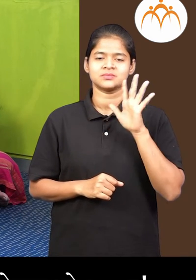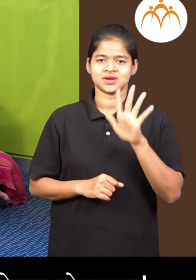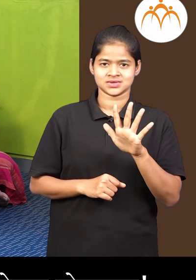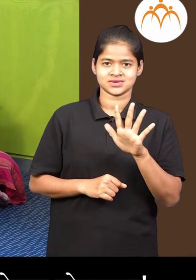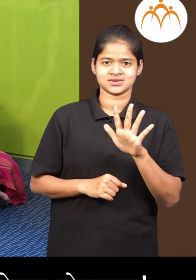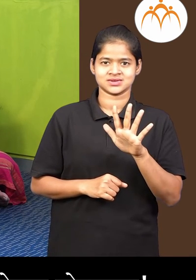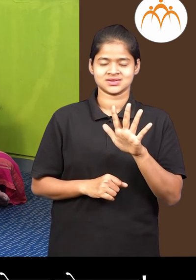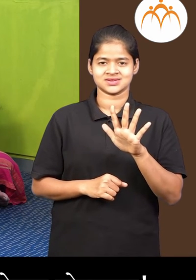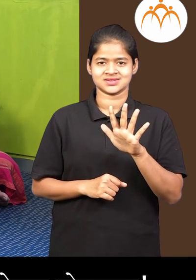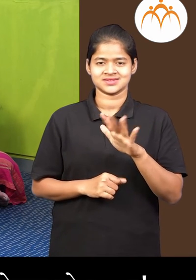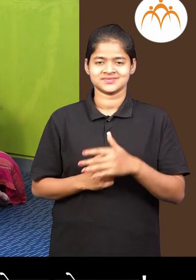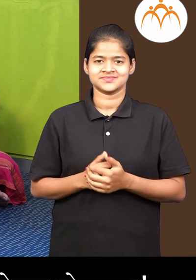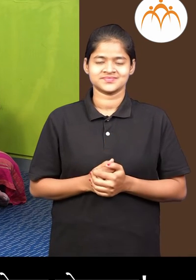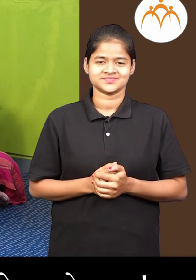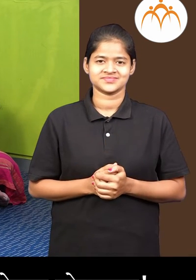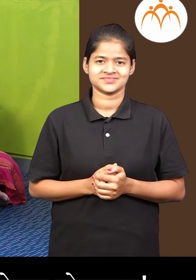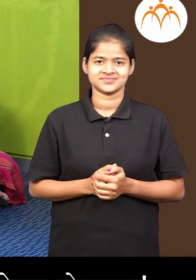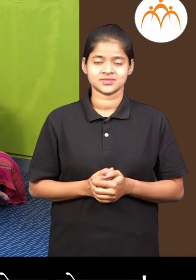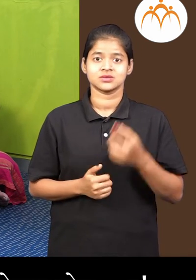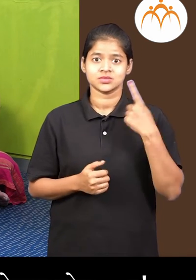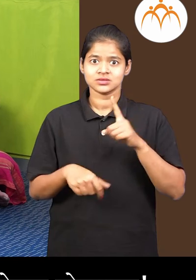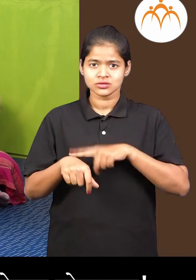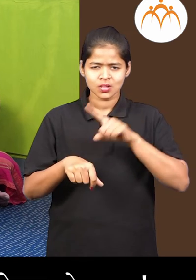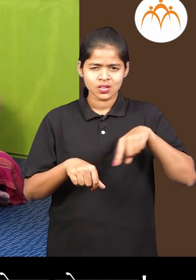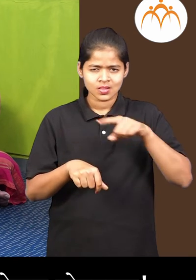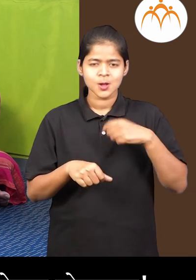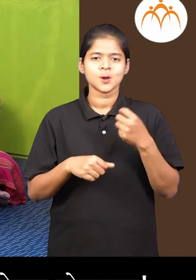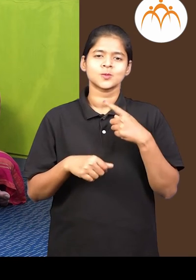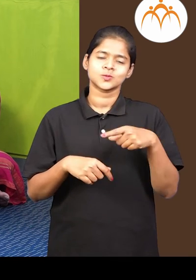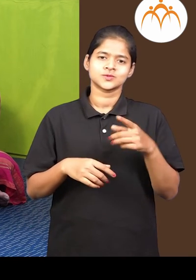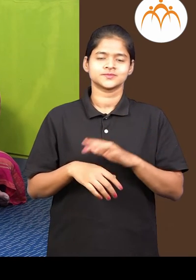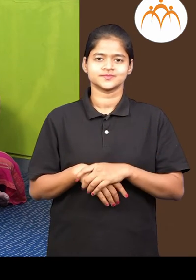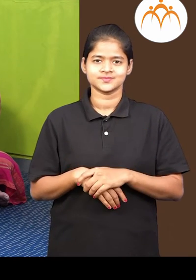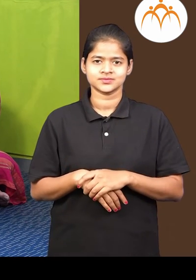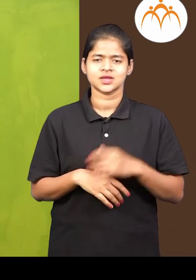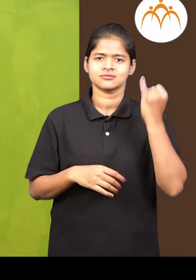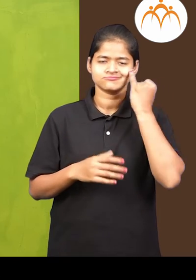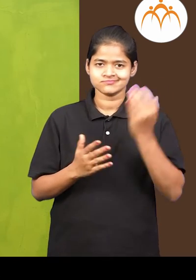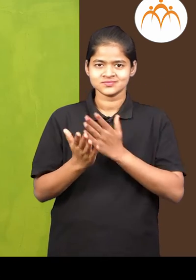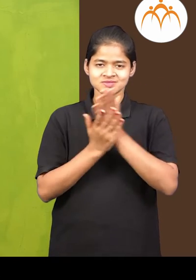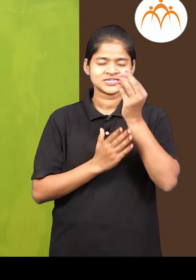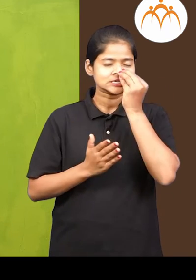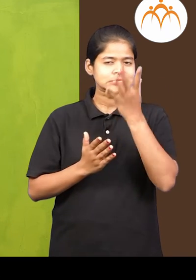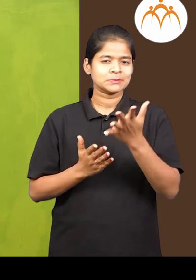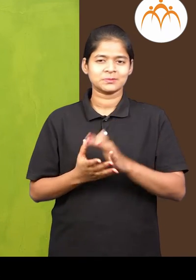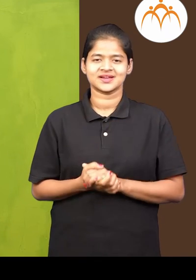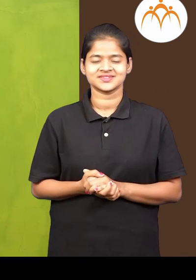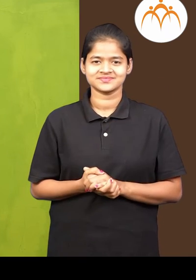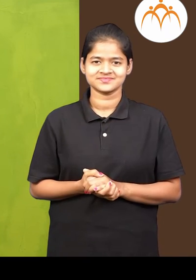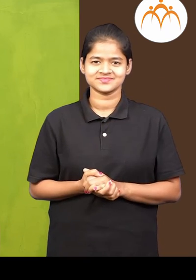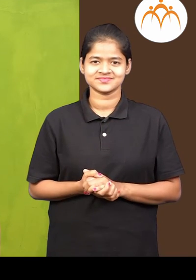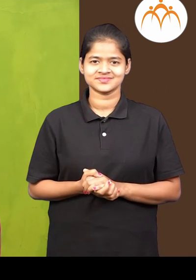बरो बर पड़ आता किती वय लागला तुला गोया मोजाला हो की नई तुला एक सोपी बदधा चांगू